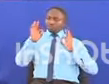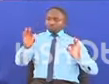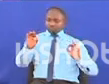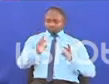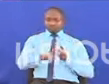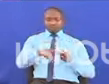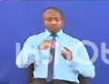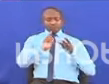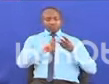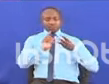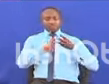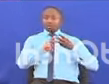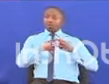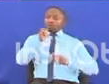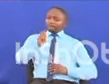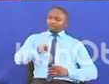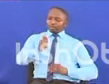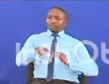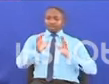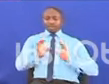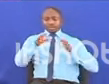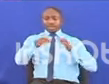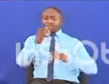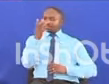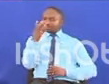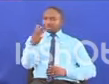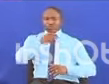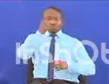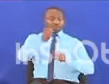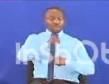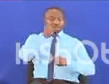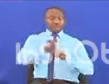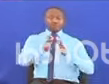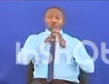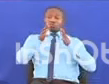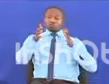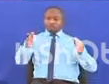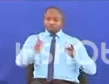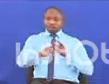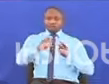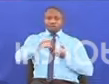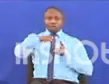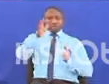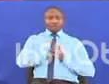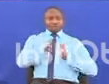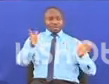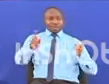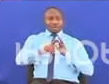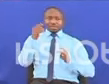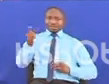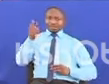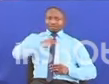Na tatu, ni wapongeze kamati hizi tatu kwa kazi kubwa ambao wameifanya kwa maslahi mapana ya